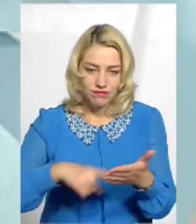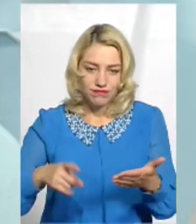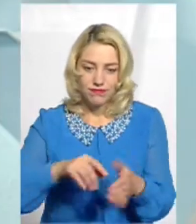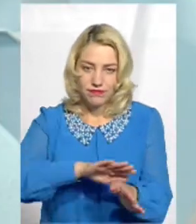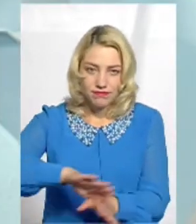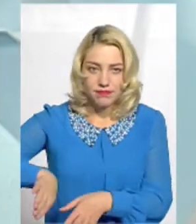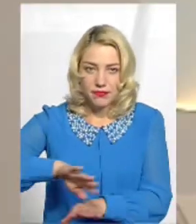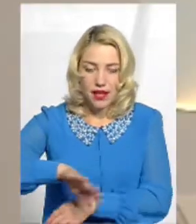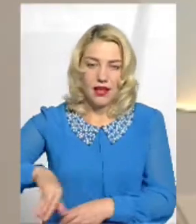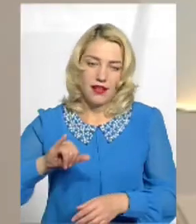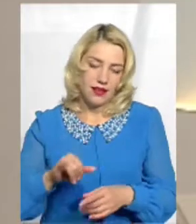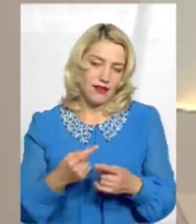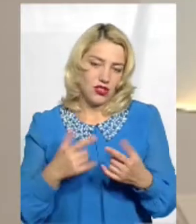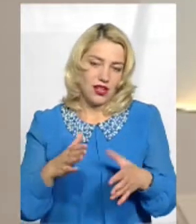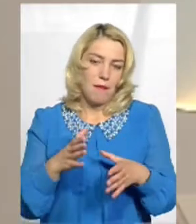роком зменшилася.